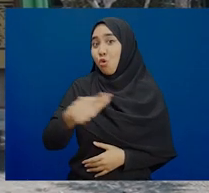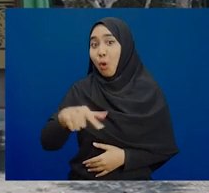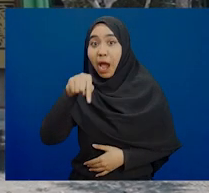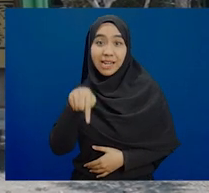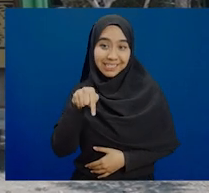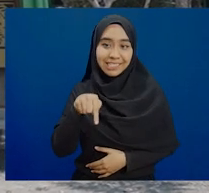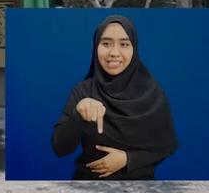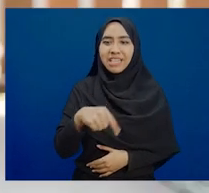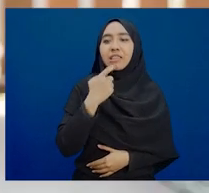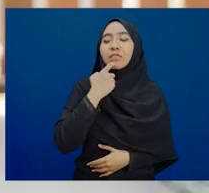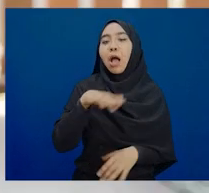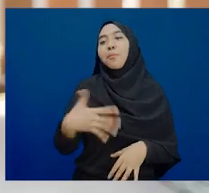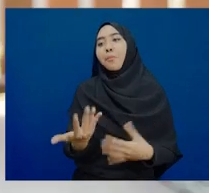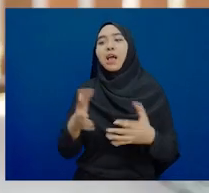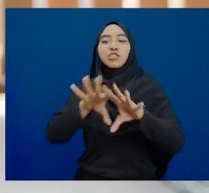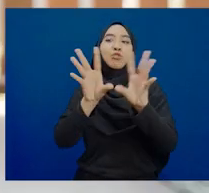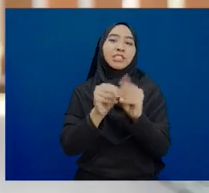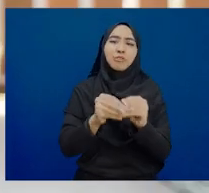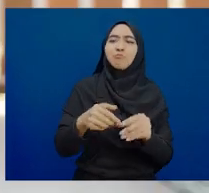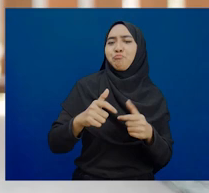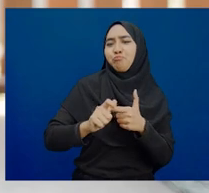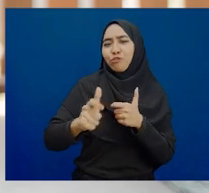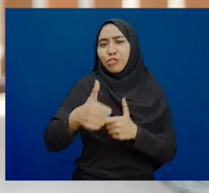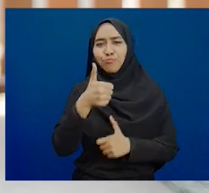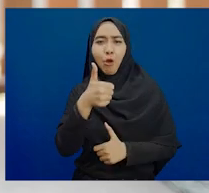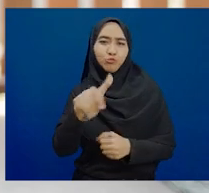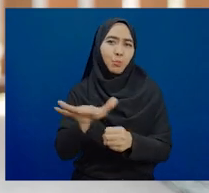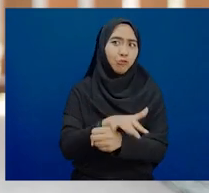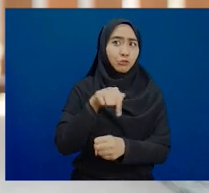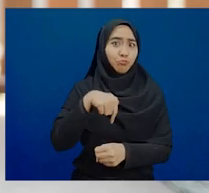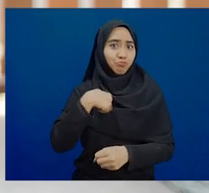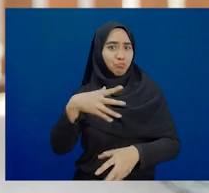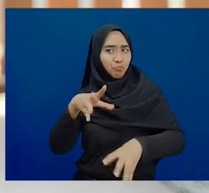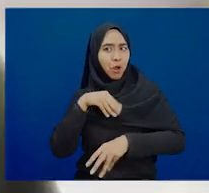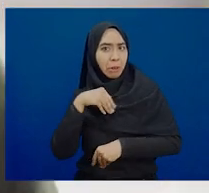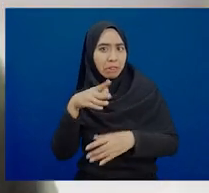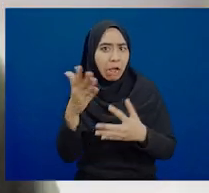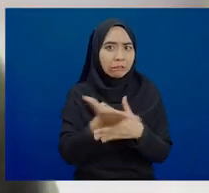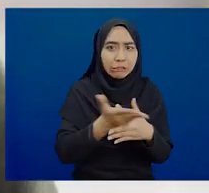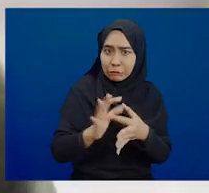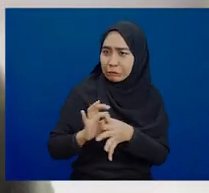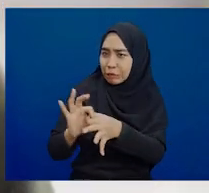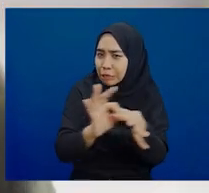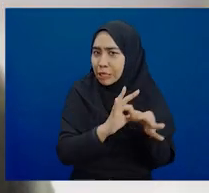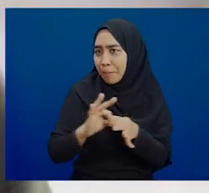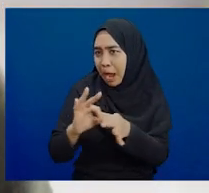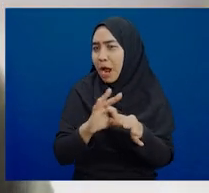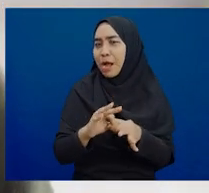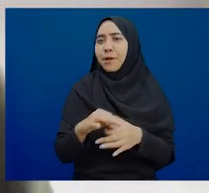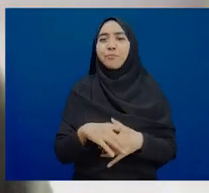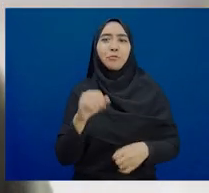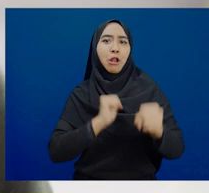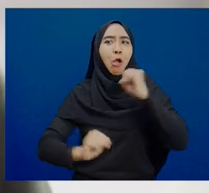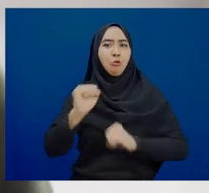Wijimoyo sendiri tentang inklusi sudah bagus, kami juga sudah banyak diajak berpartisipasi